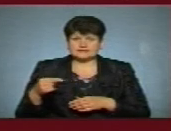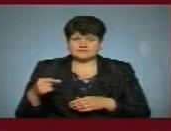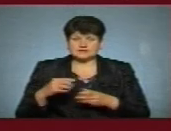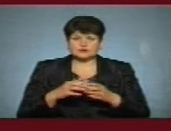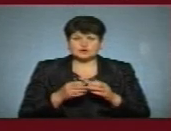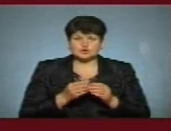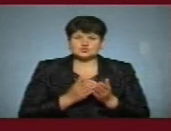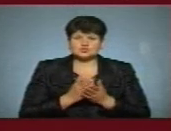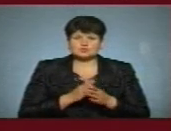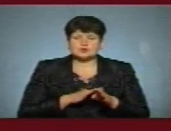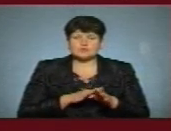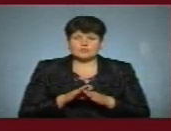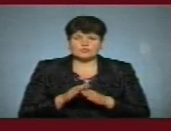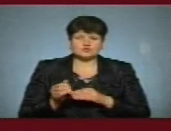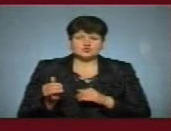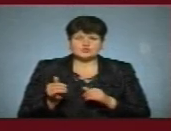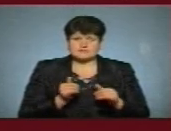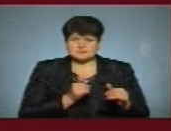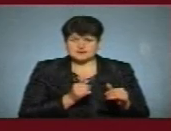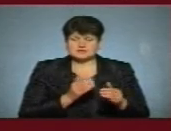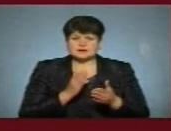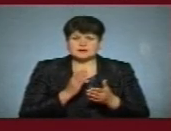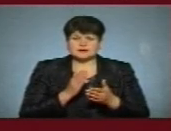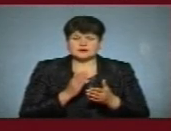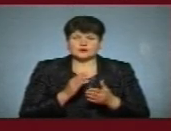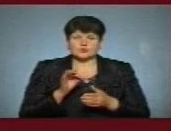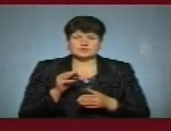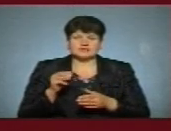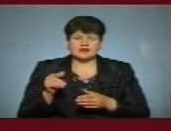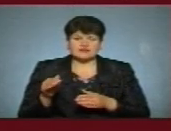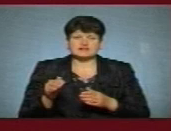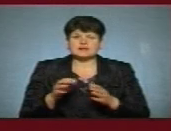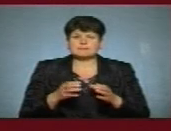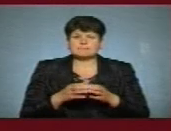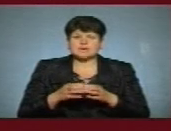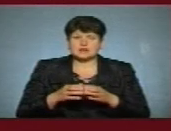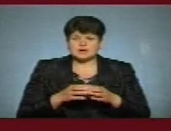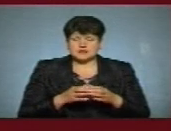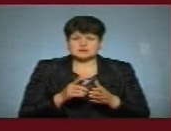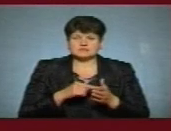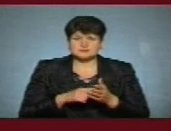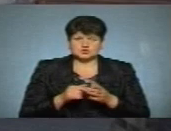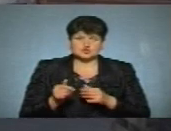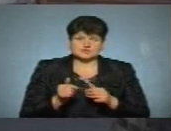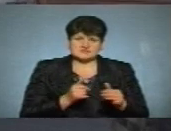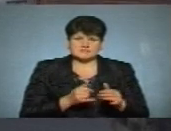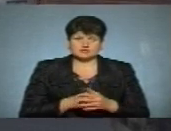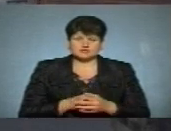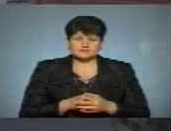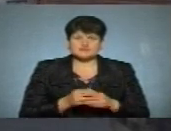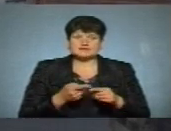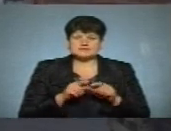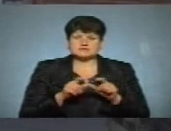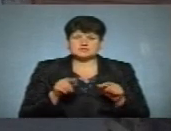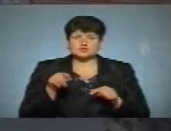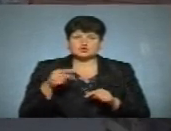служба повністю забезпечена, мається на увазі ОТС, ну і бригади, відповідно, місто забезпечують. Це підстанція номер